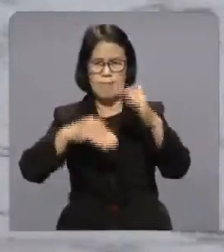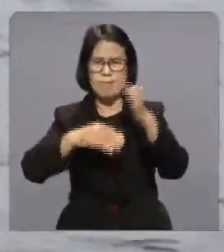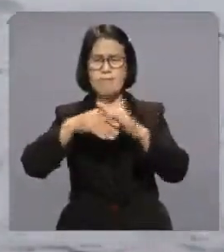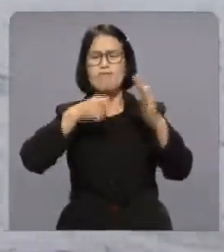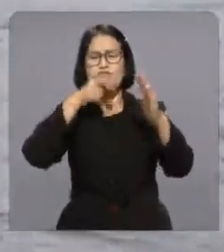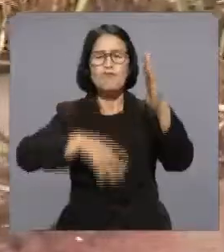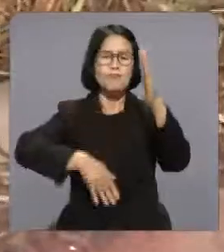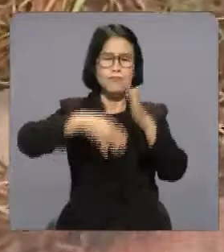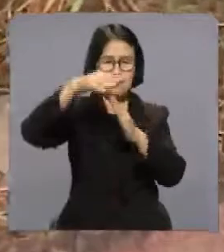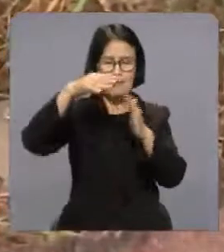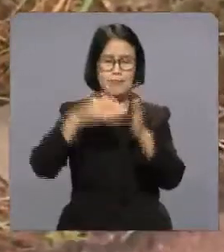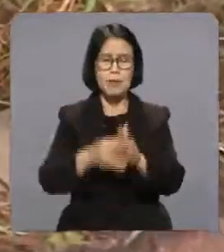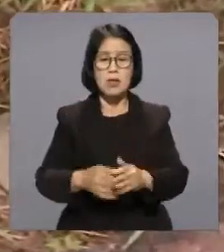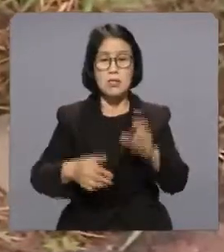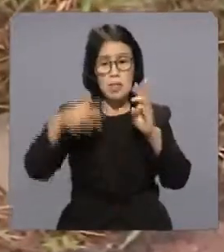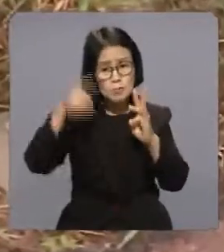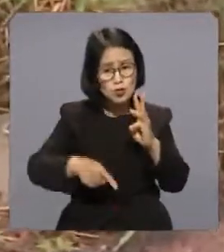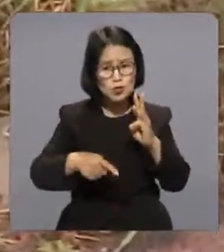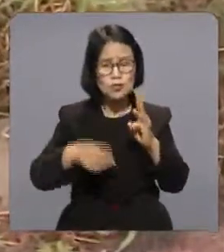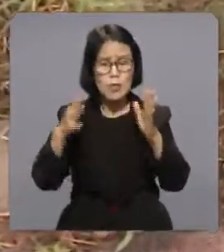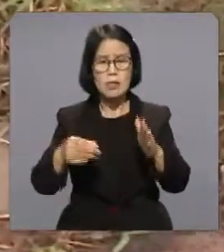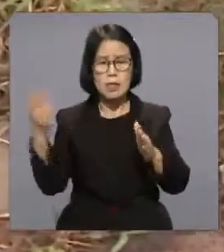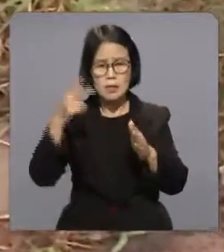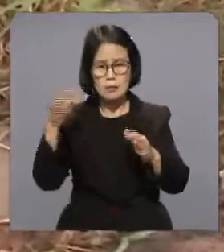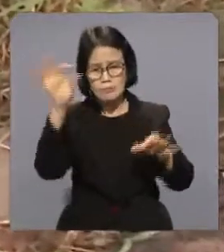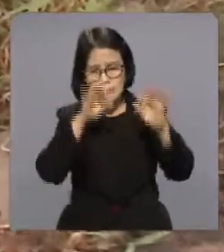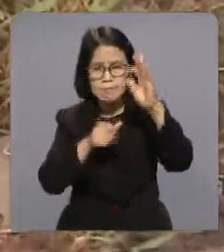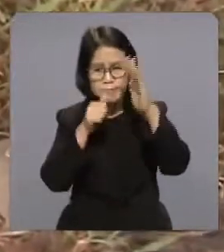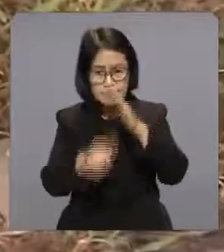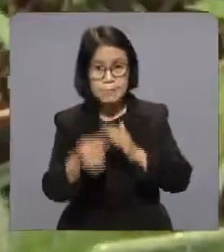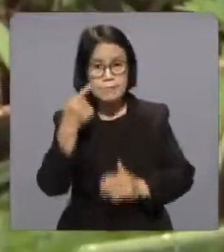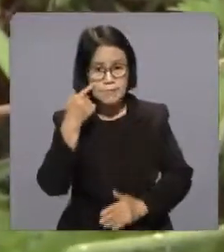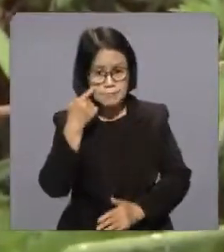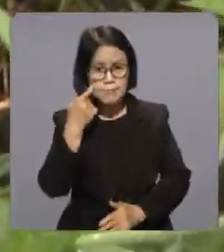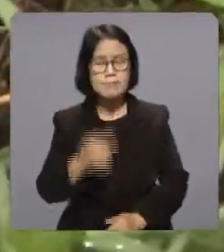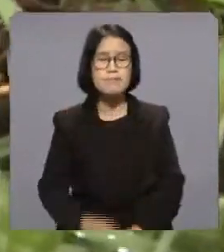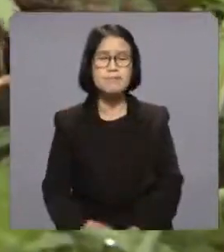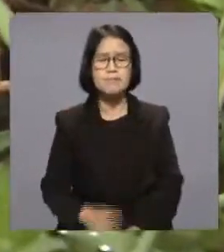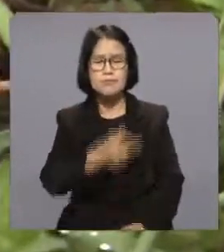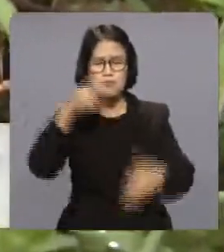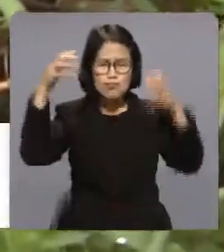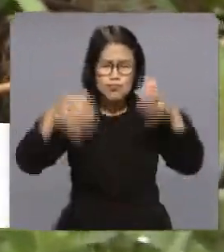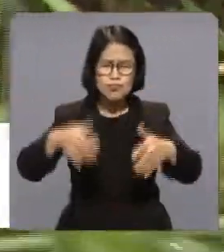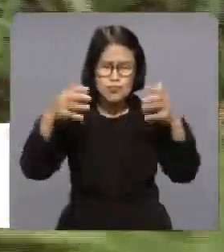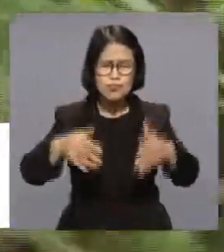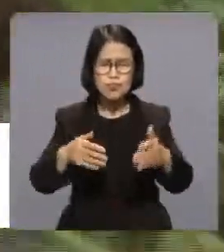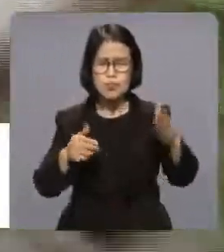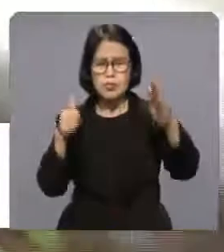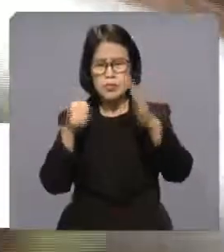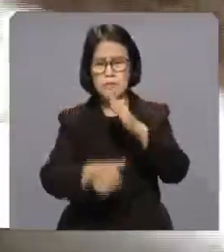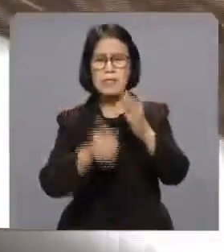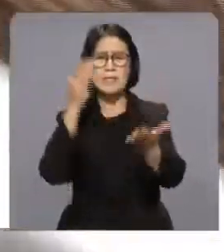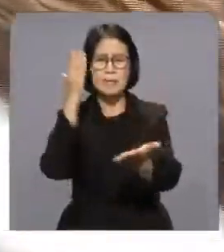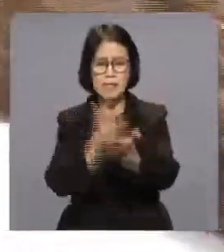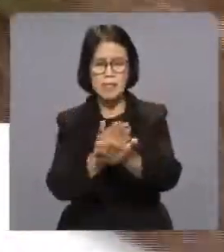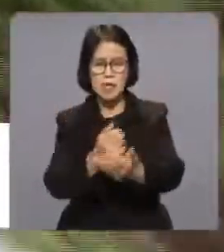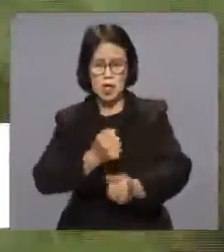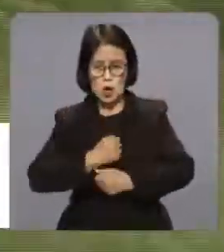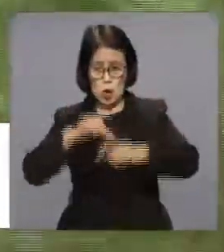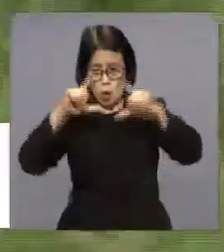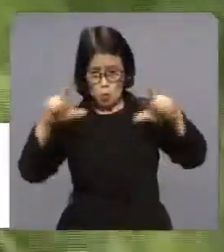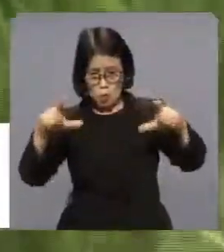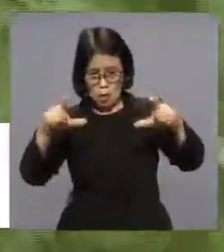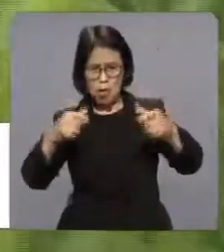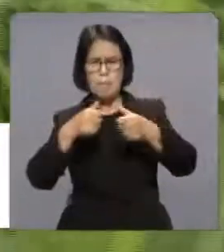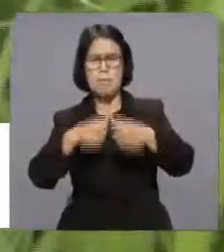잠겼습니다. 3주 만에 다시 현장을 찾았습니다. 큰 비가 내리면 진입하지 말라는 경고판이